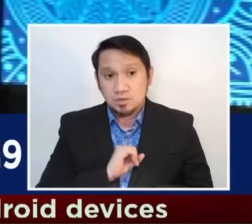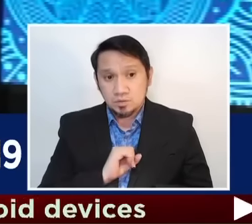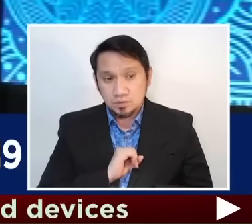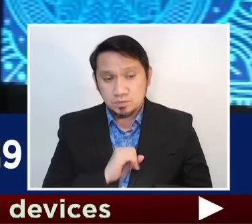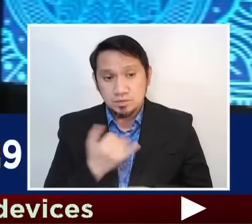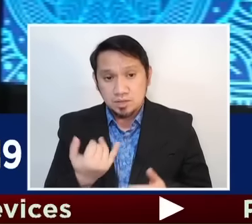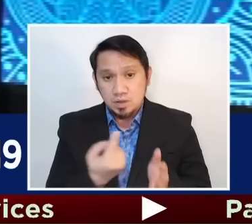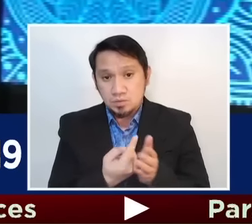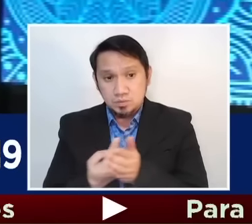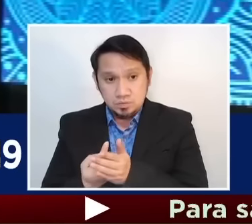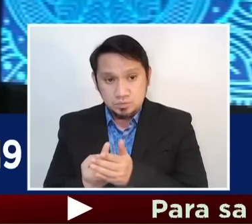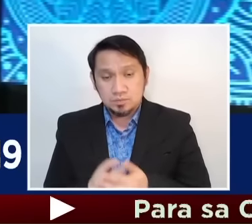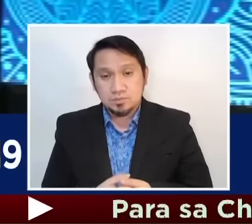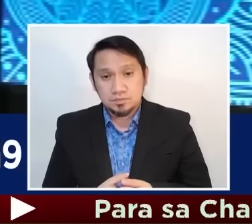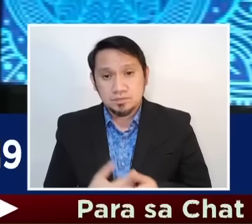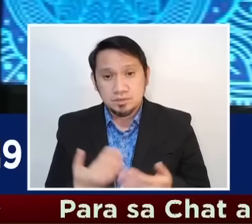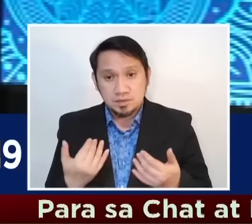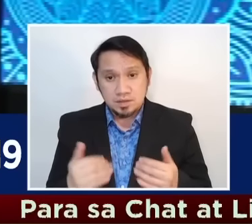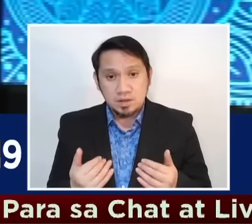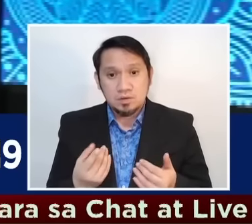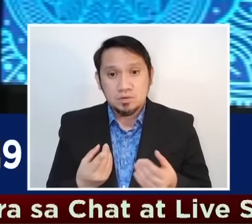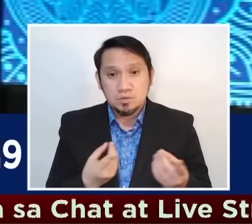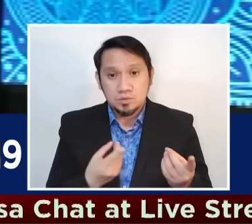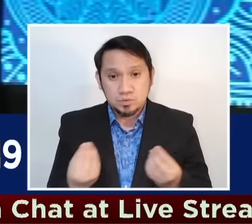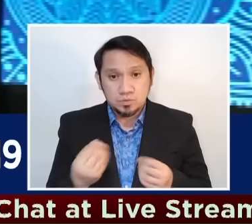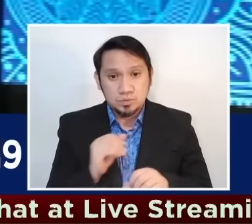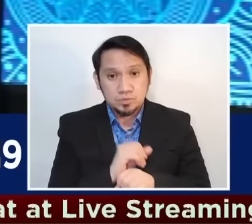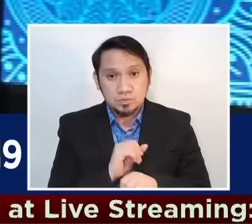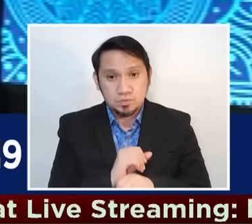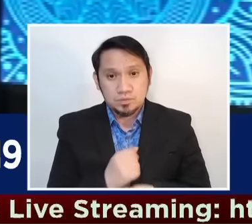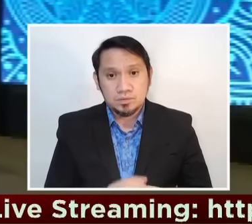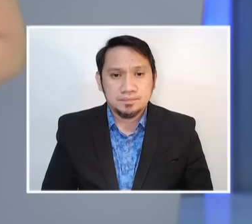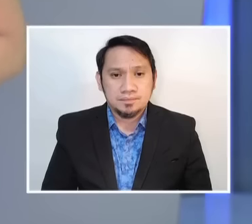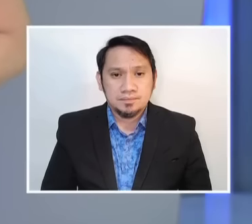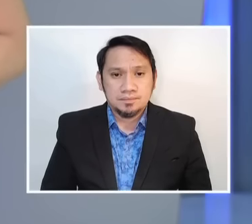na rin po si Bautista habang ginagampanan ang kanyang mga trabaho.